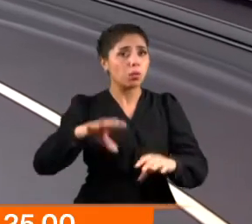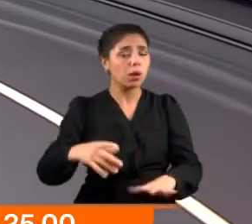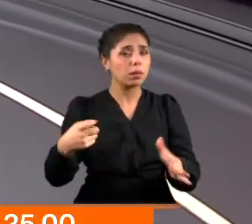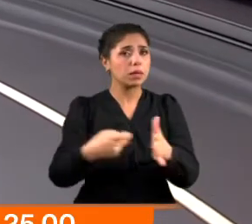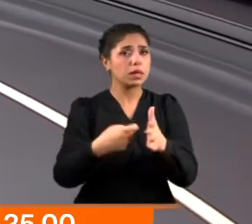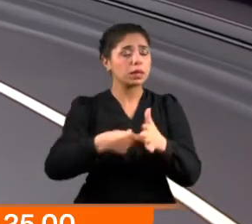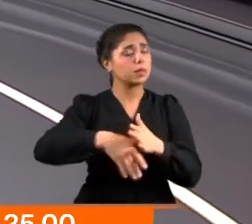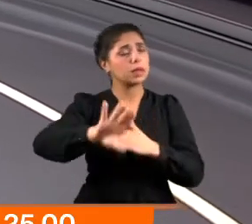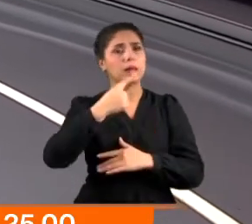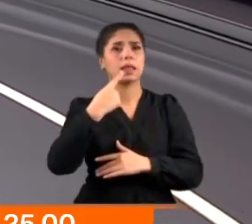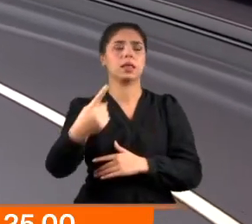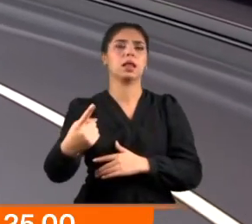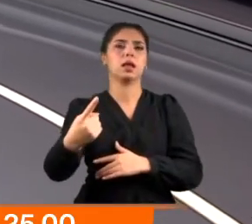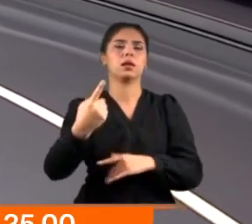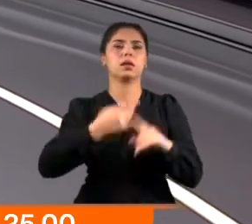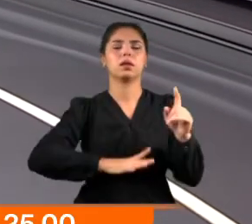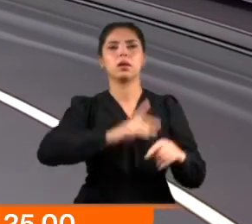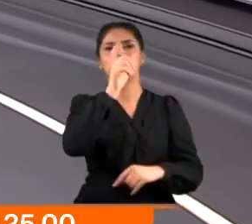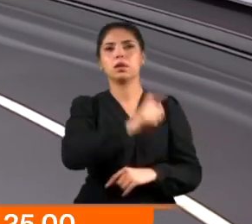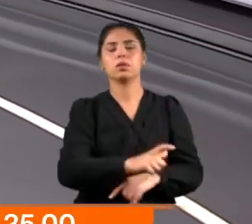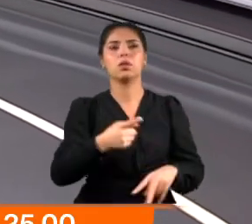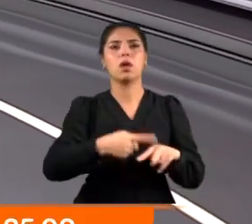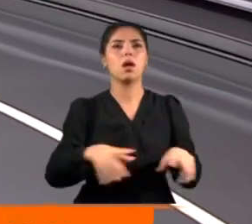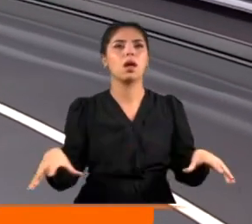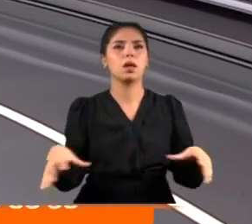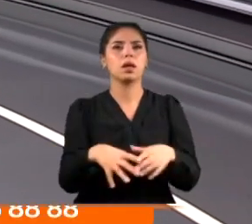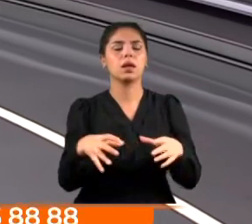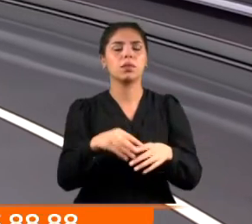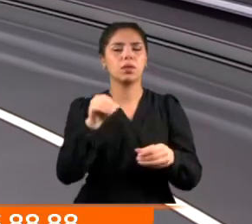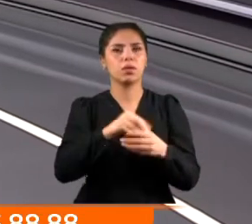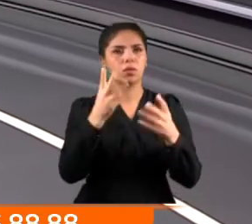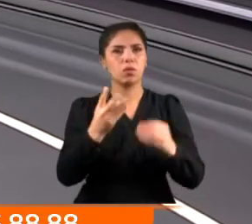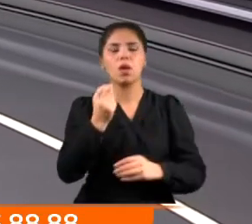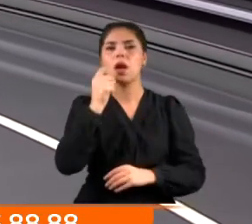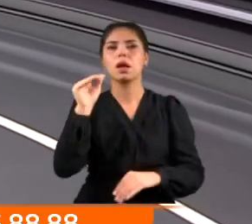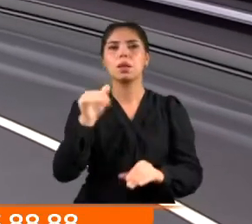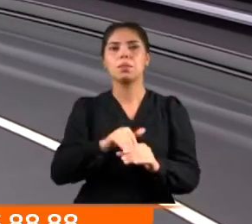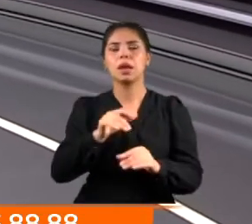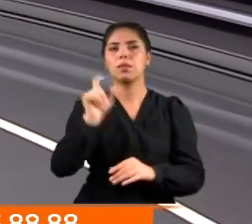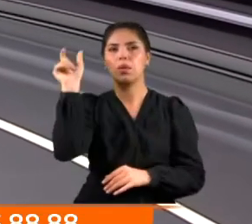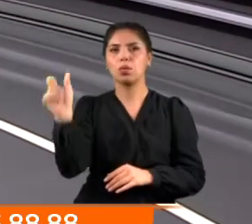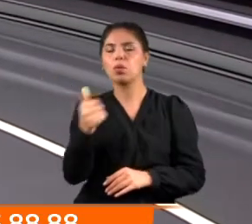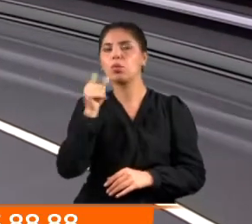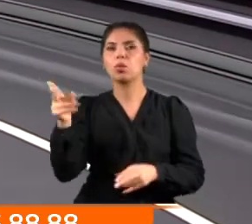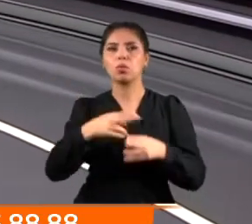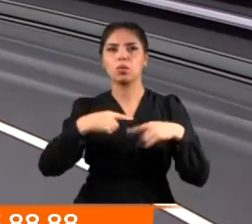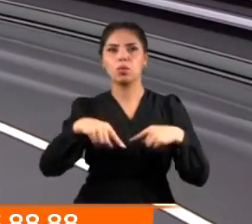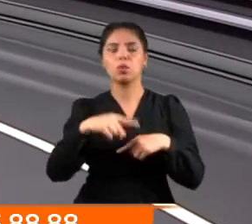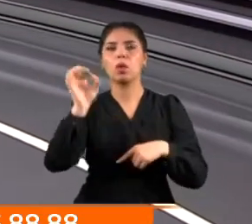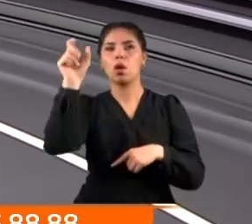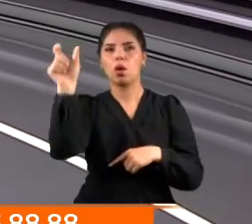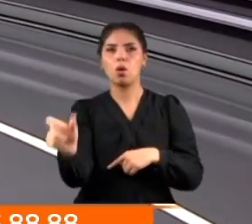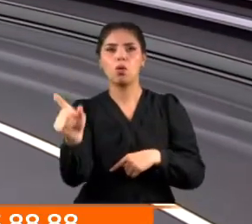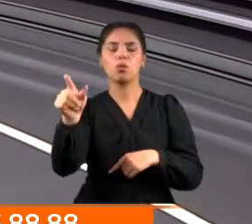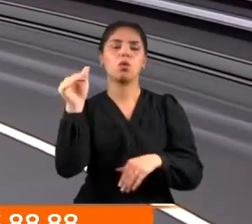çekilin mesajı gönderdi Kılıçdaroğlu'nun a takımında yer alan Ankara Milletvekili Umut Akdoğan da kurultayda Özgür özel'e oy